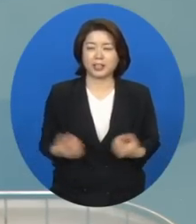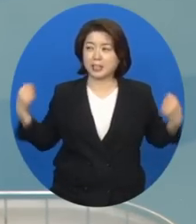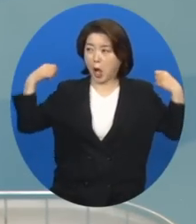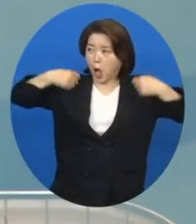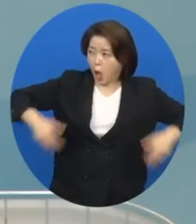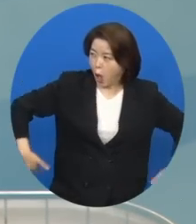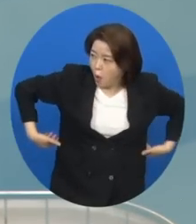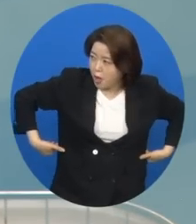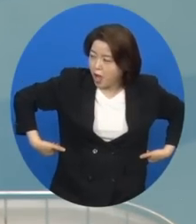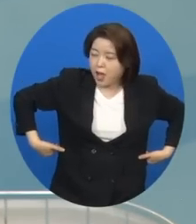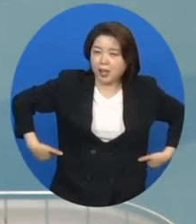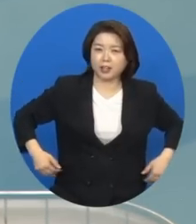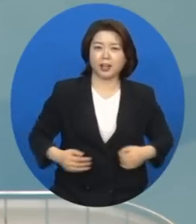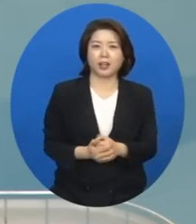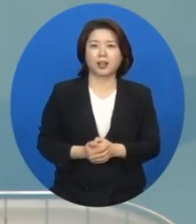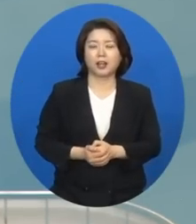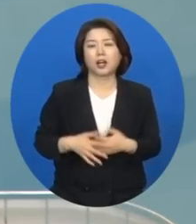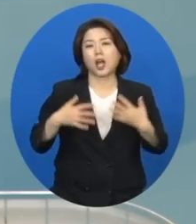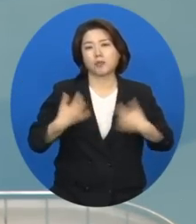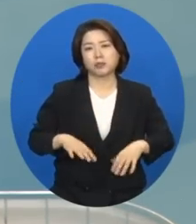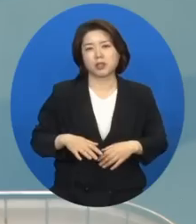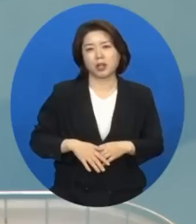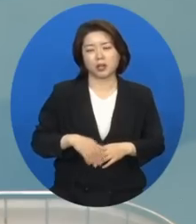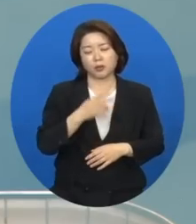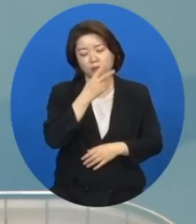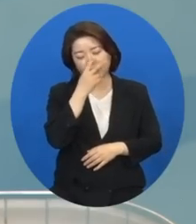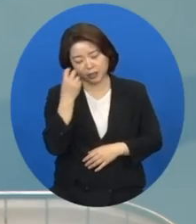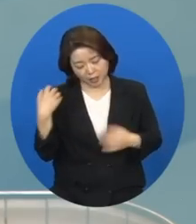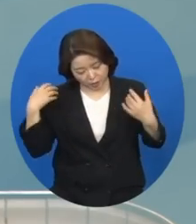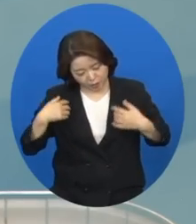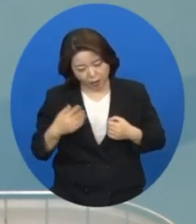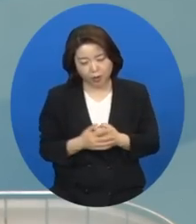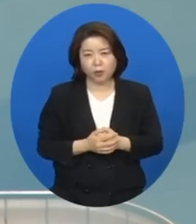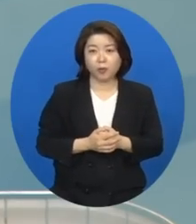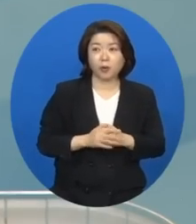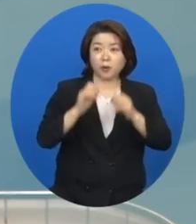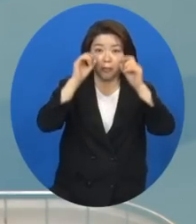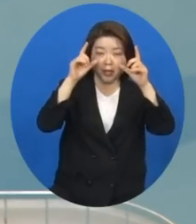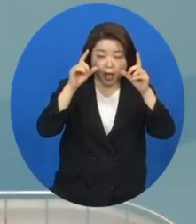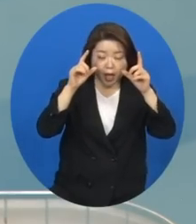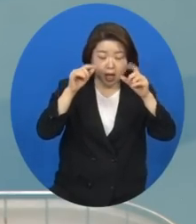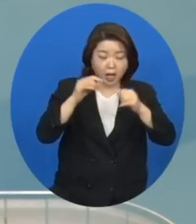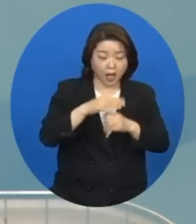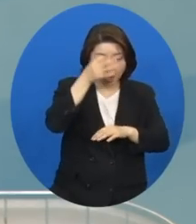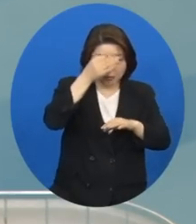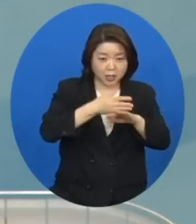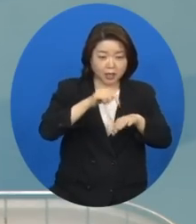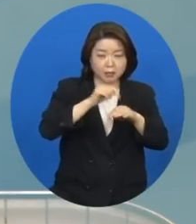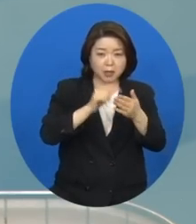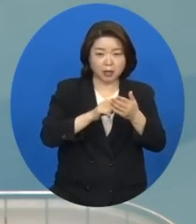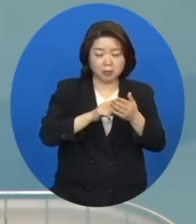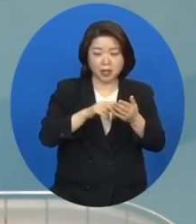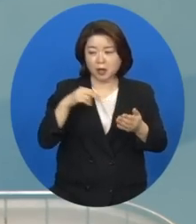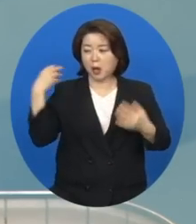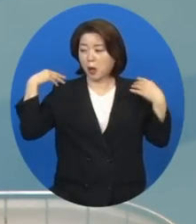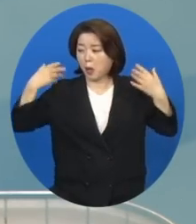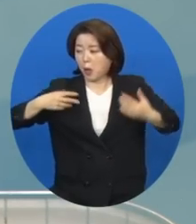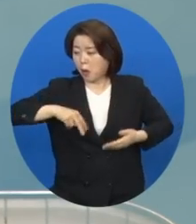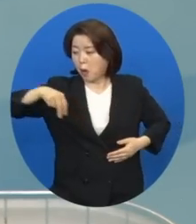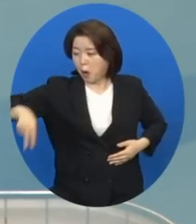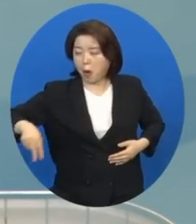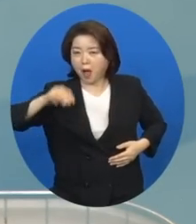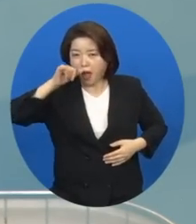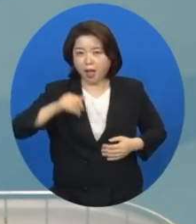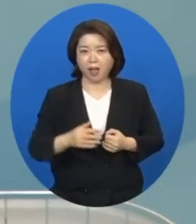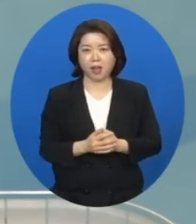업으니까요. 피곤했는지 아이가 자기도 하고 미안했는지 금방 내려오기도 했습니다. 그런데 곳곳마다